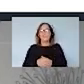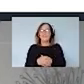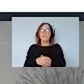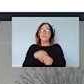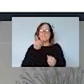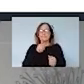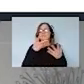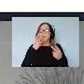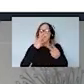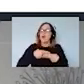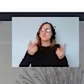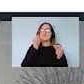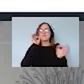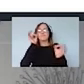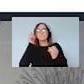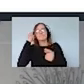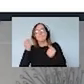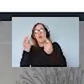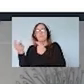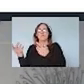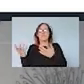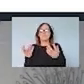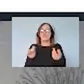staramy się pokazywać jak najwięcej inspiracji